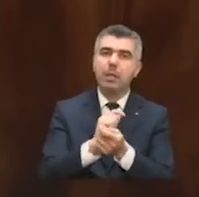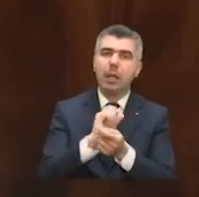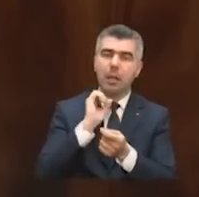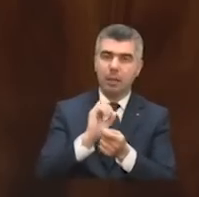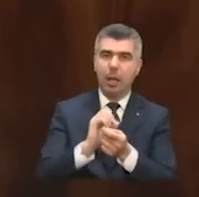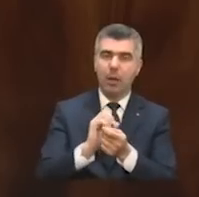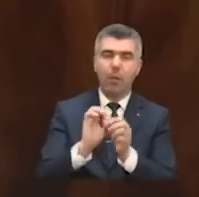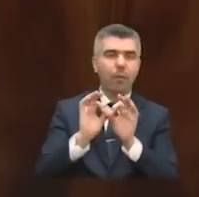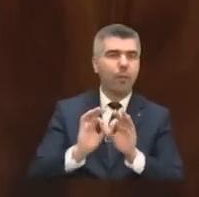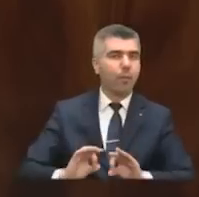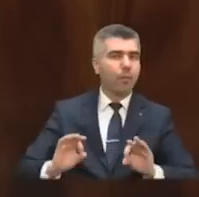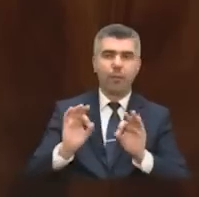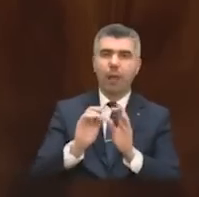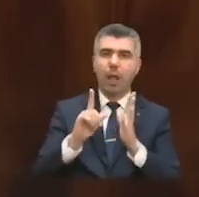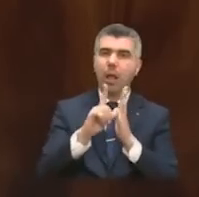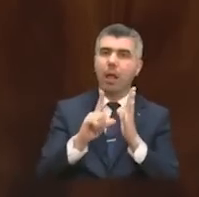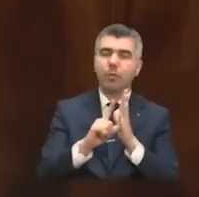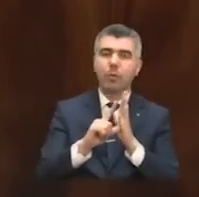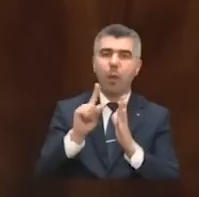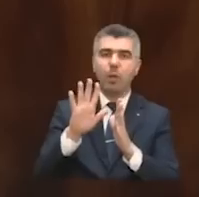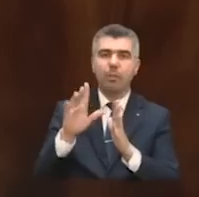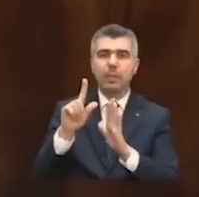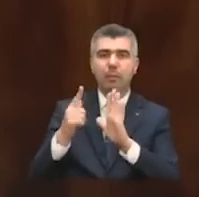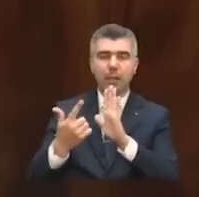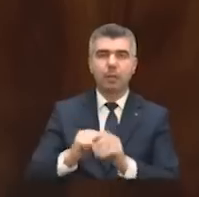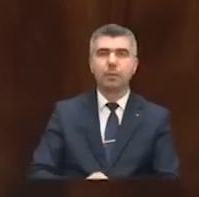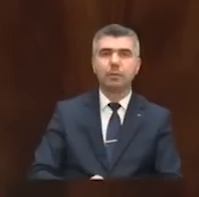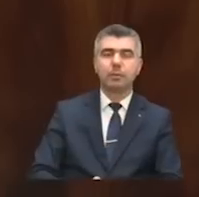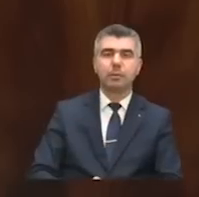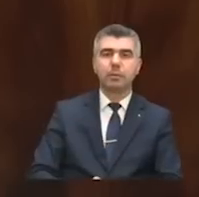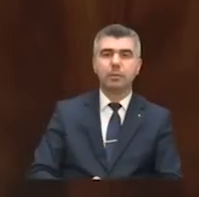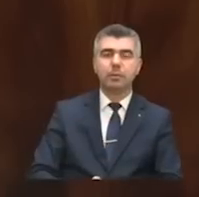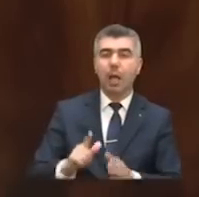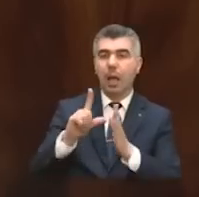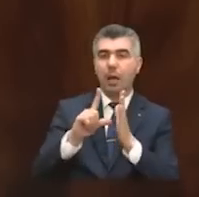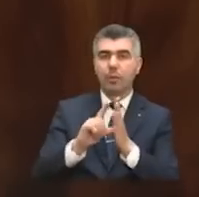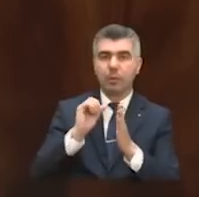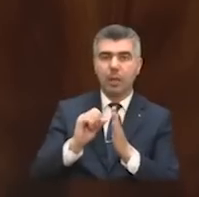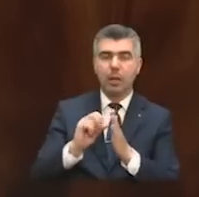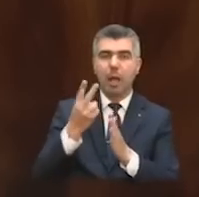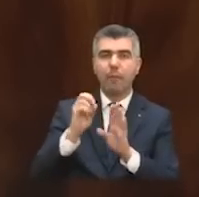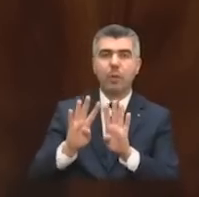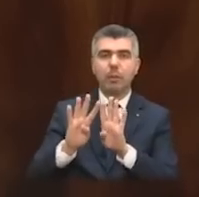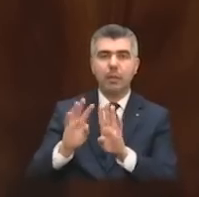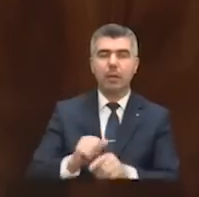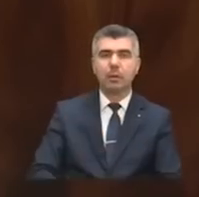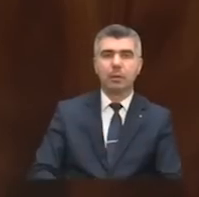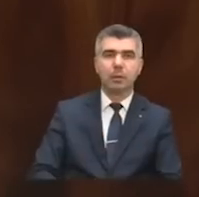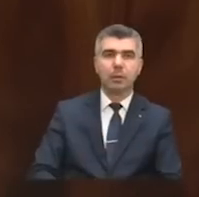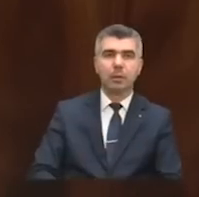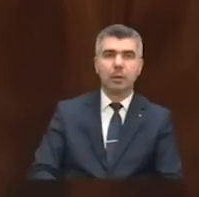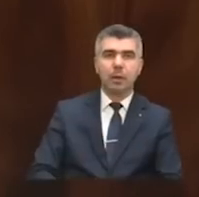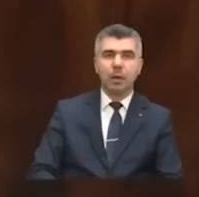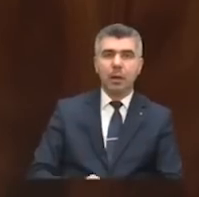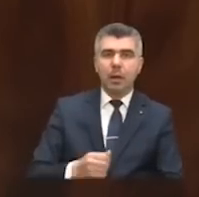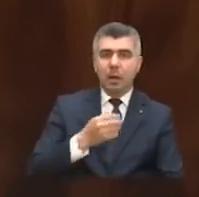البنود ديال القانون الإطار. القانون الإطار سمحوا لي جا في 2018،